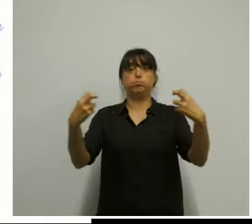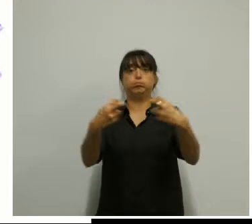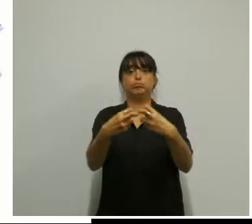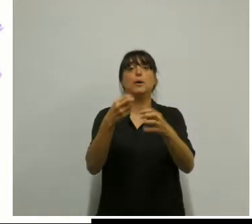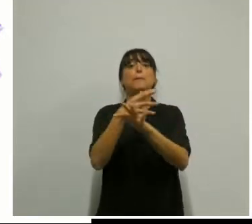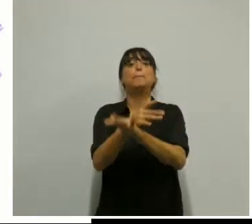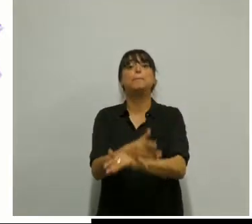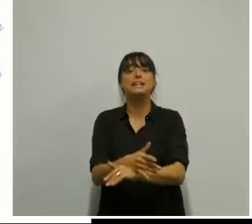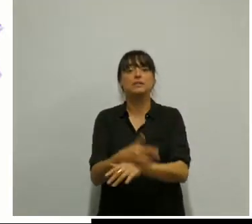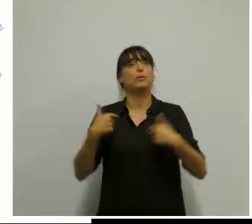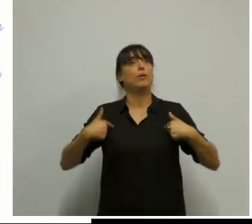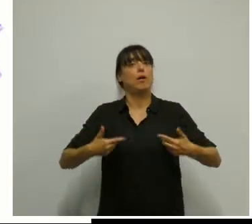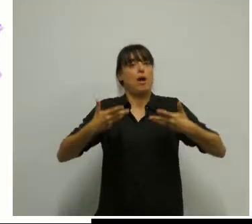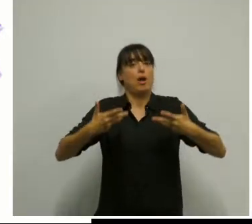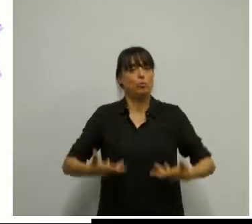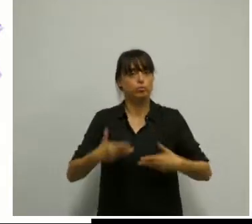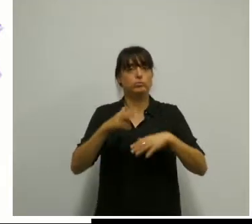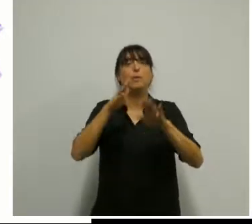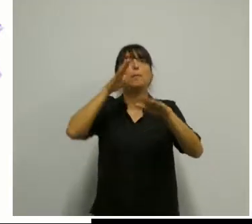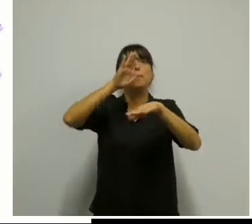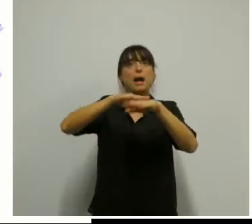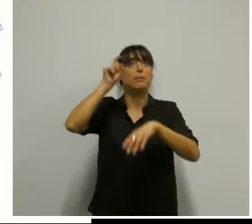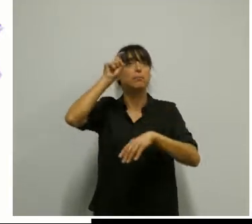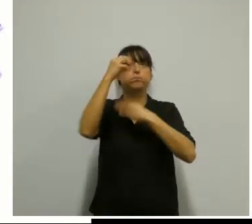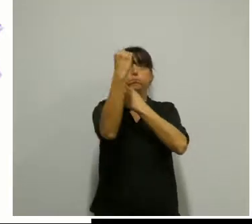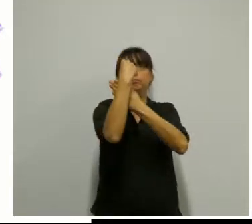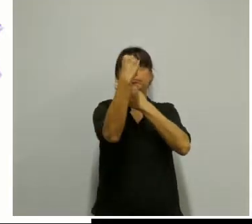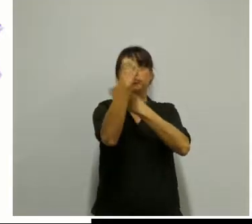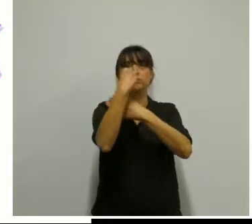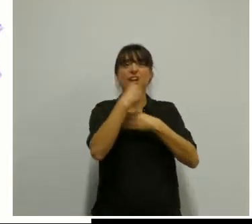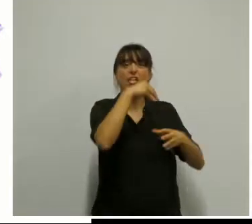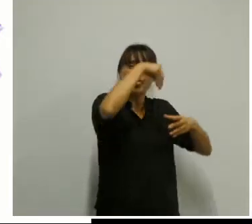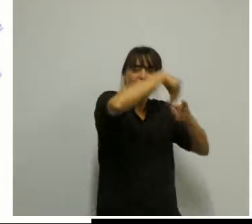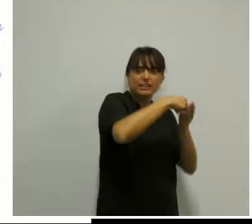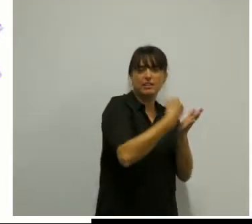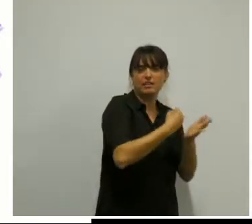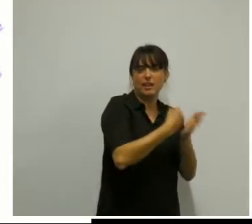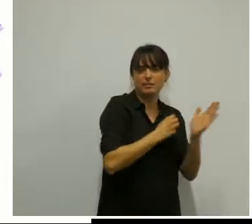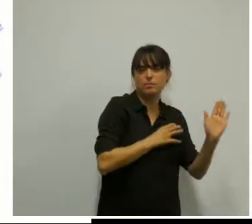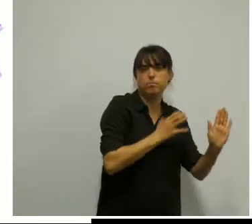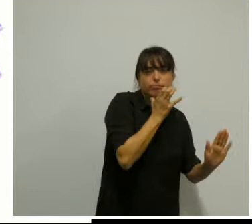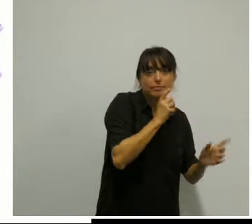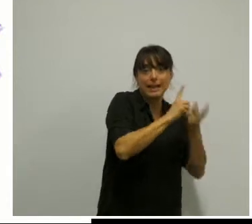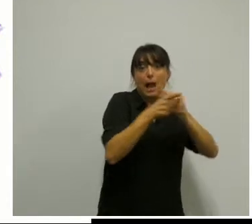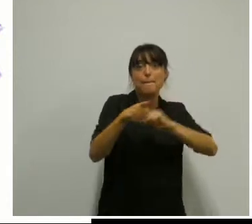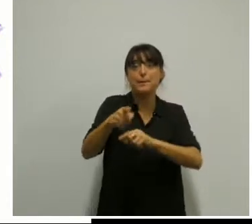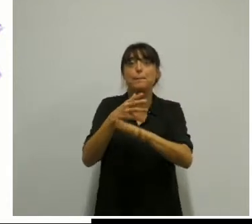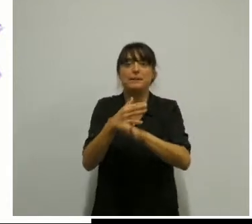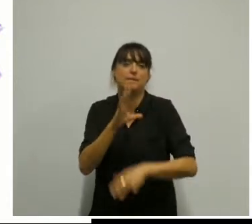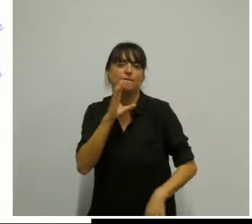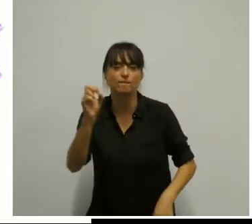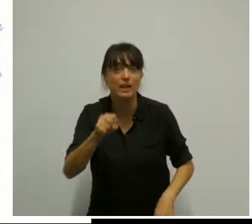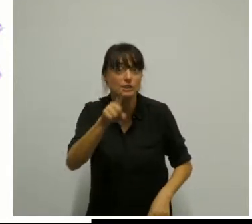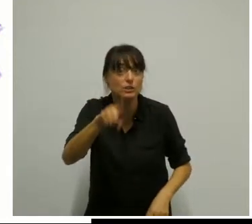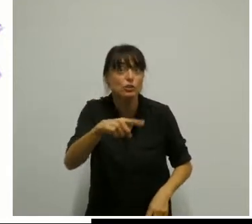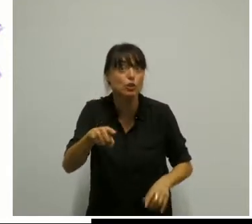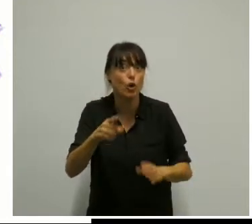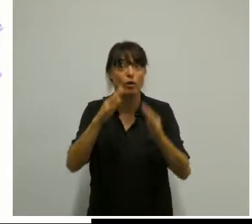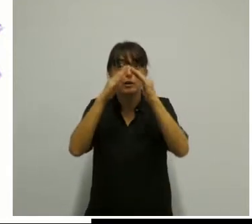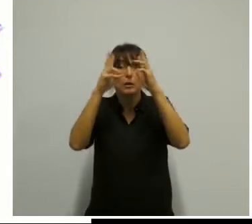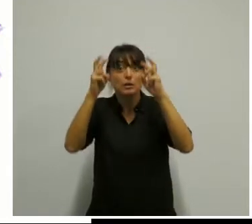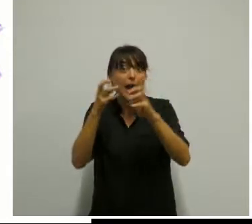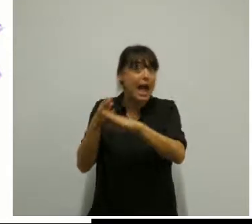classe. I que a més poden haver-hi llocs de relax, de tranquil·litat i jocs de saltar i de fer equilibri. I que poden haver-hi una mica de coves o de llocs per